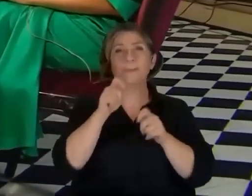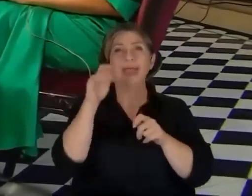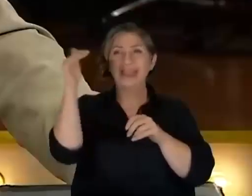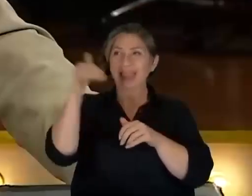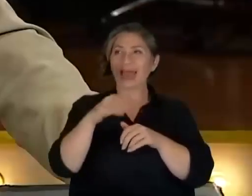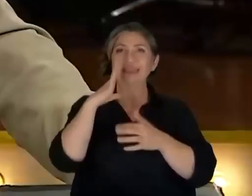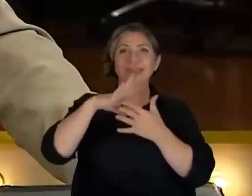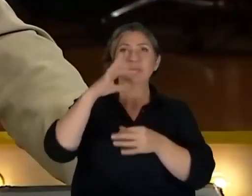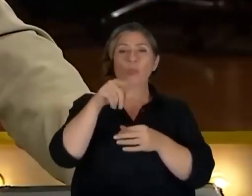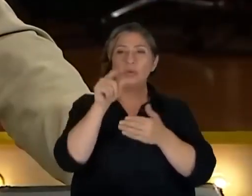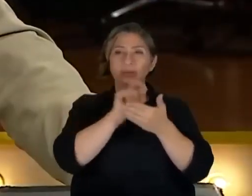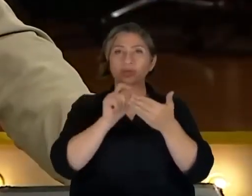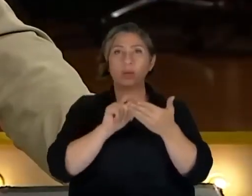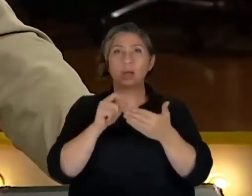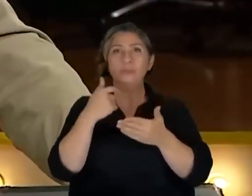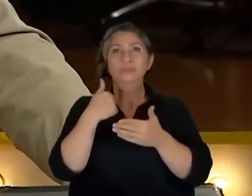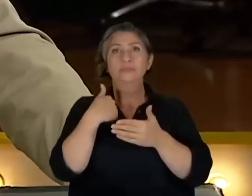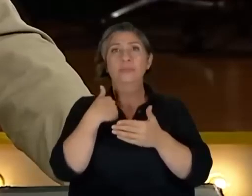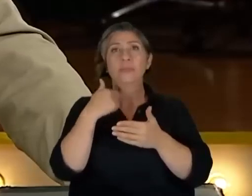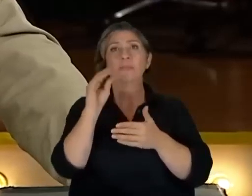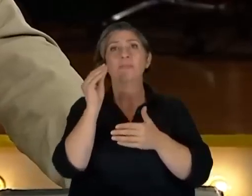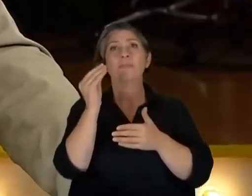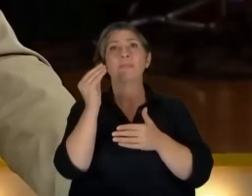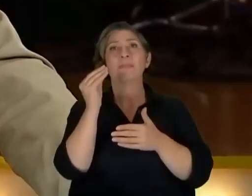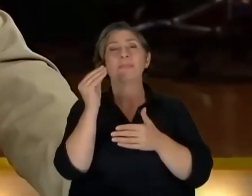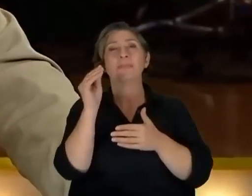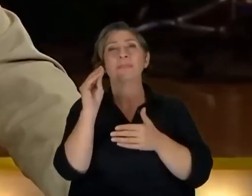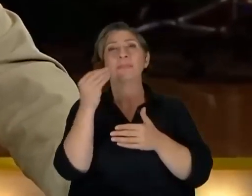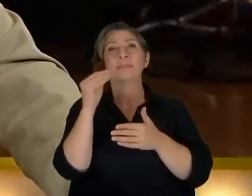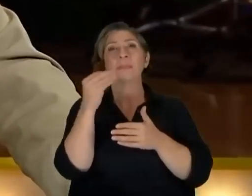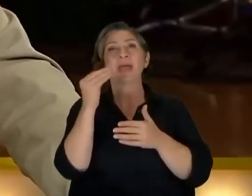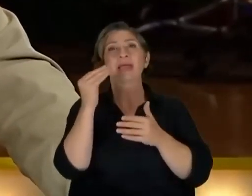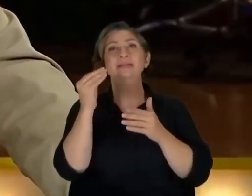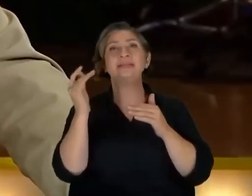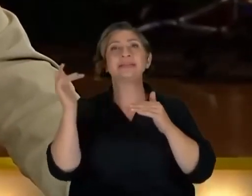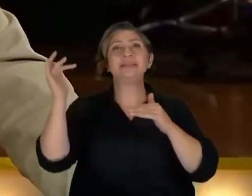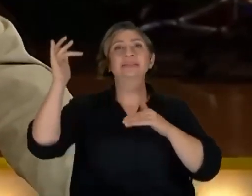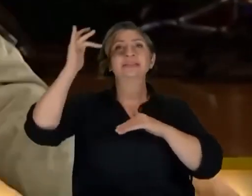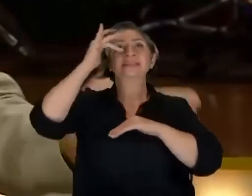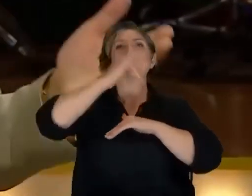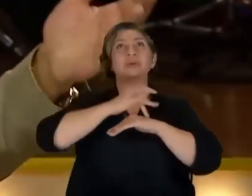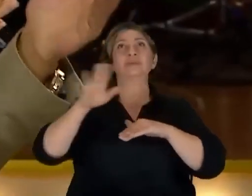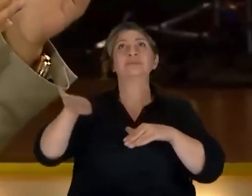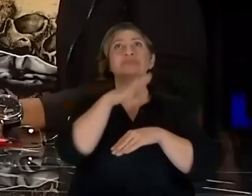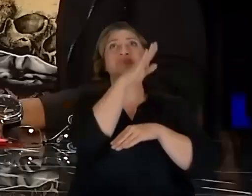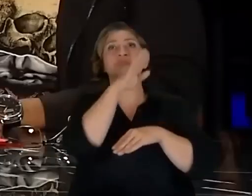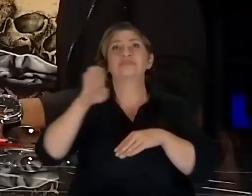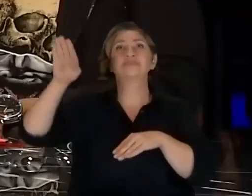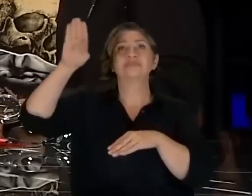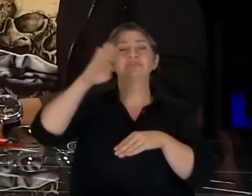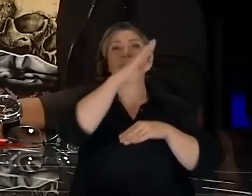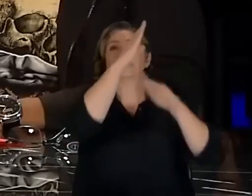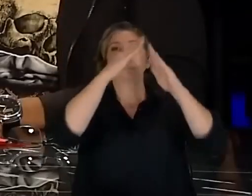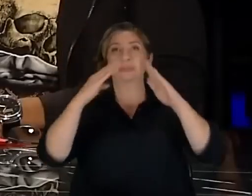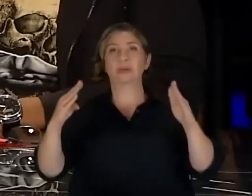gelen insanlar böyle şeyler yazıyorlardı. Mesela, hı-hı, bebeğin tepelerine doğru tırmanıyoruz. Sanırsın şeye,